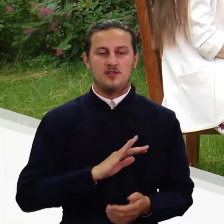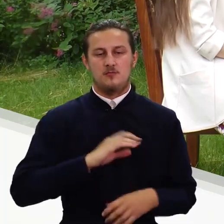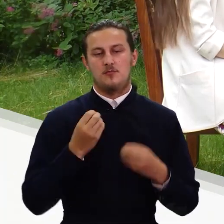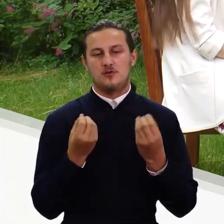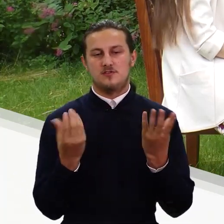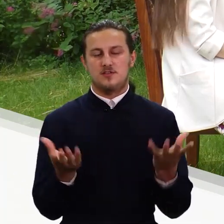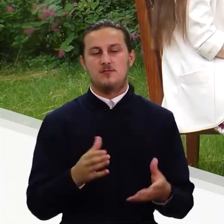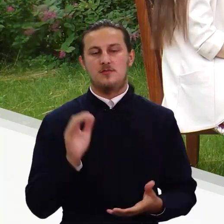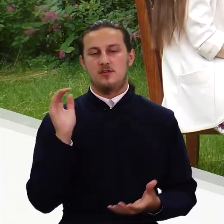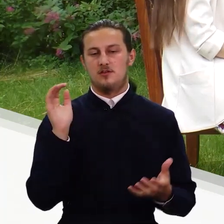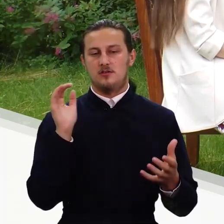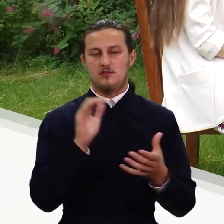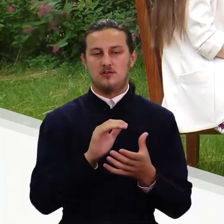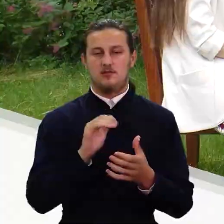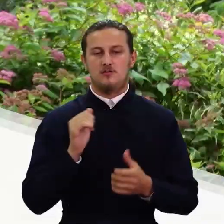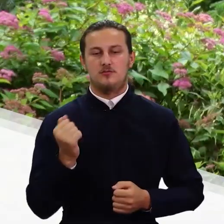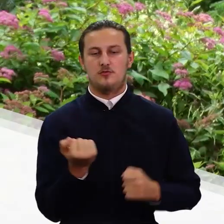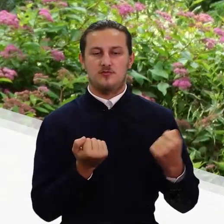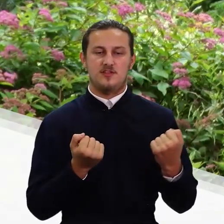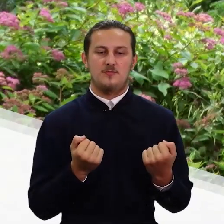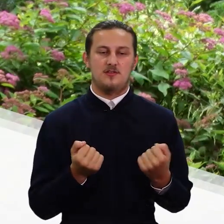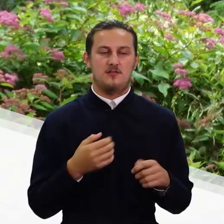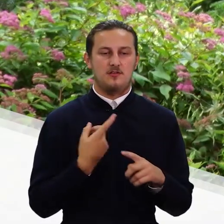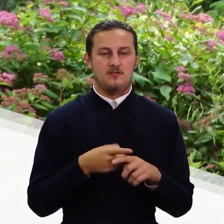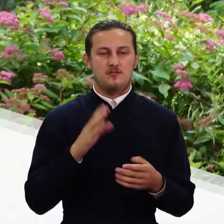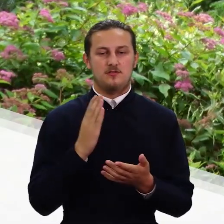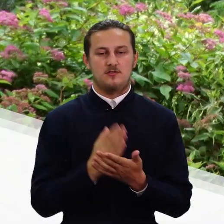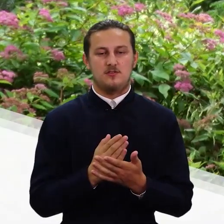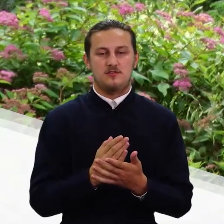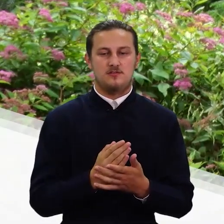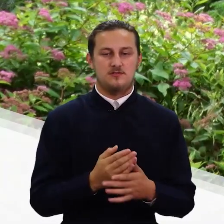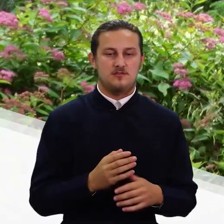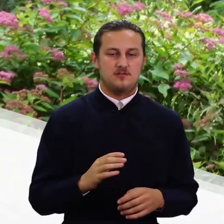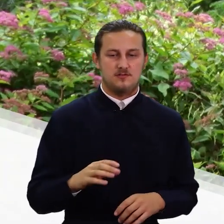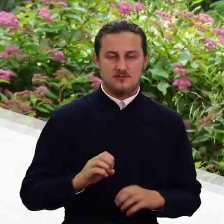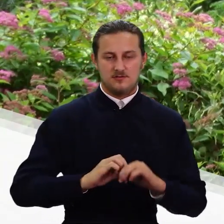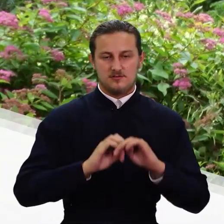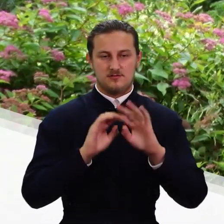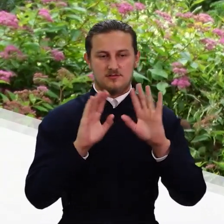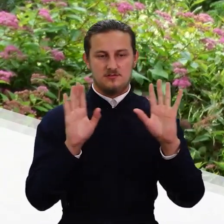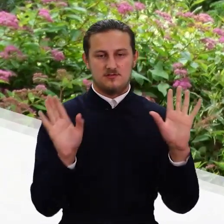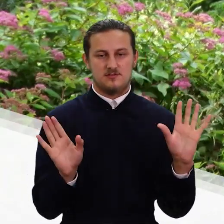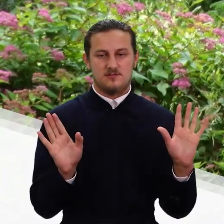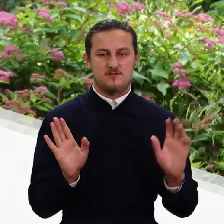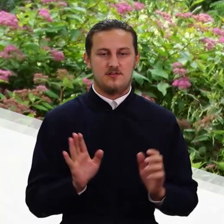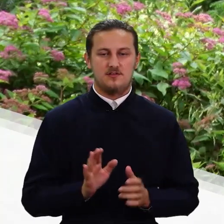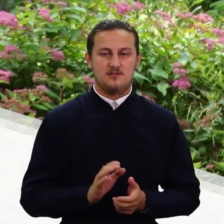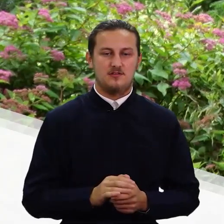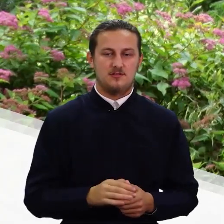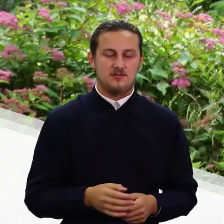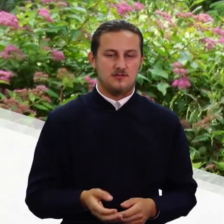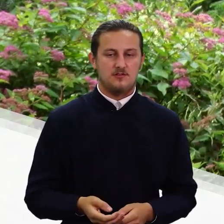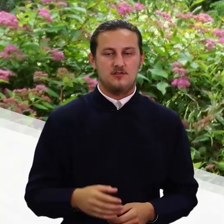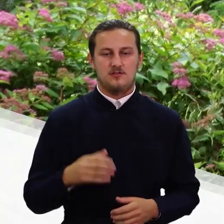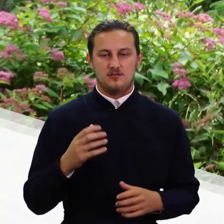друзями. Вони називаються святі. Кожен святий, він нас надихає, і вони нас шукають, власне,